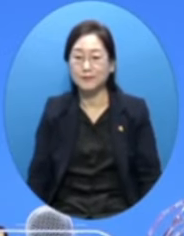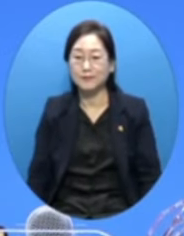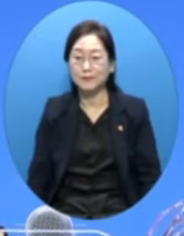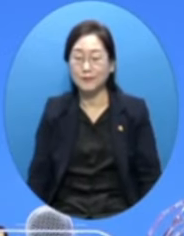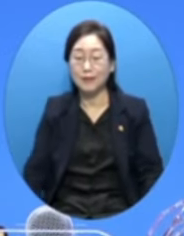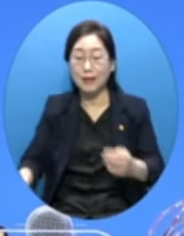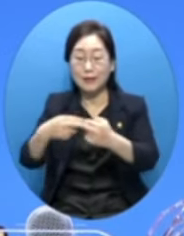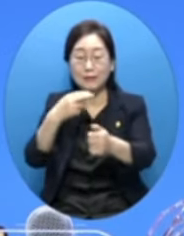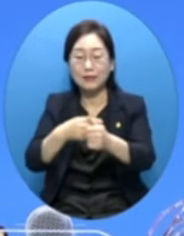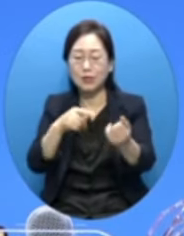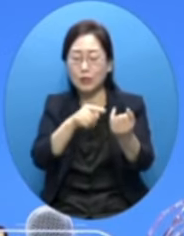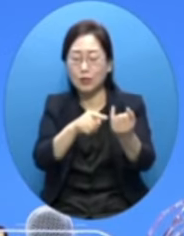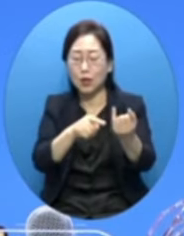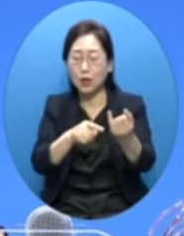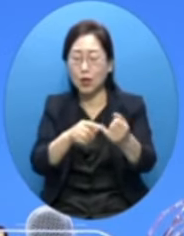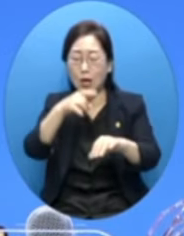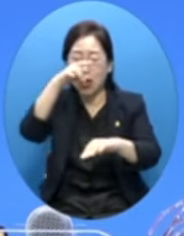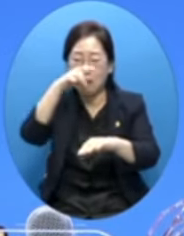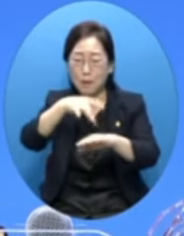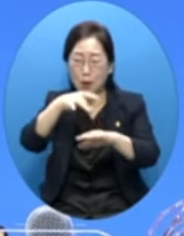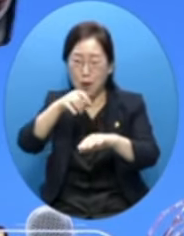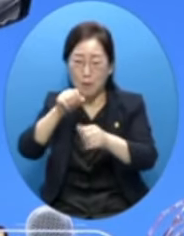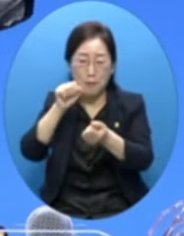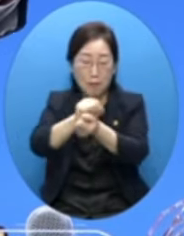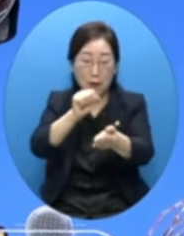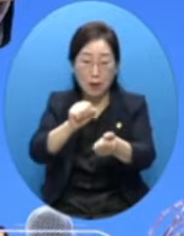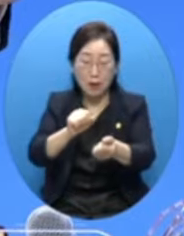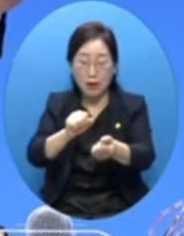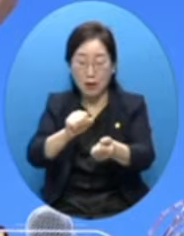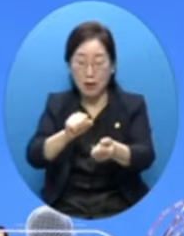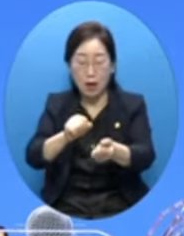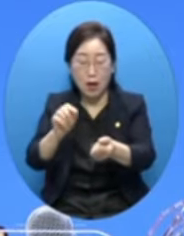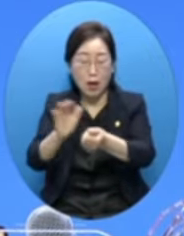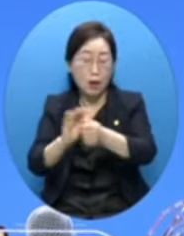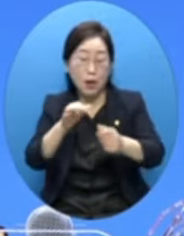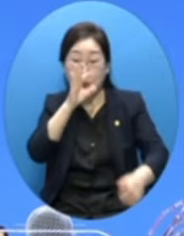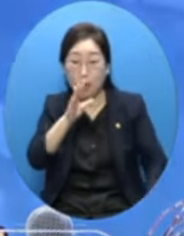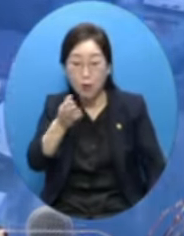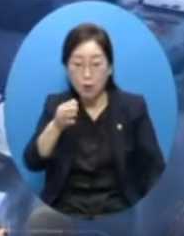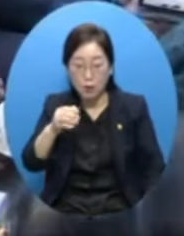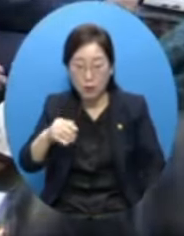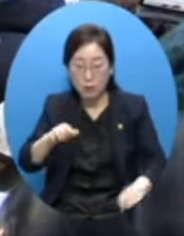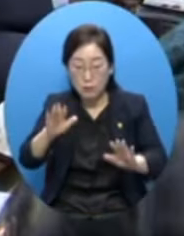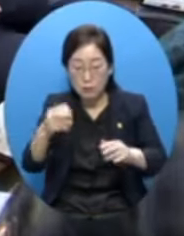의사가 절대 치료할 수 없다던 뼈에 전이된 암이 사라졌다고 하는 것입니다.